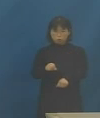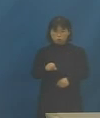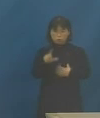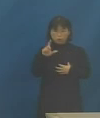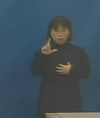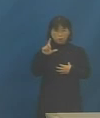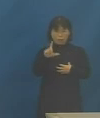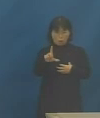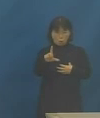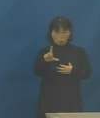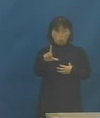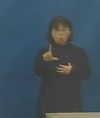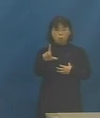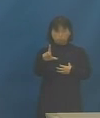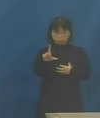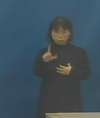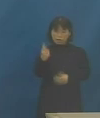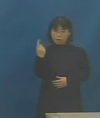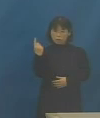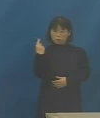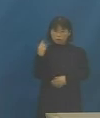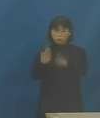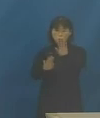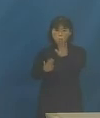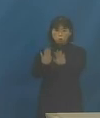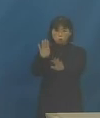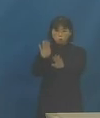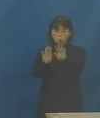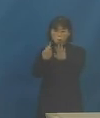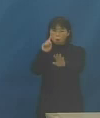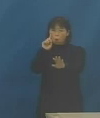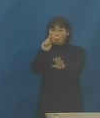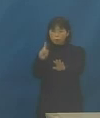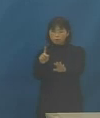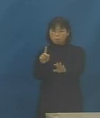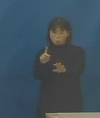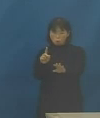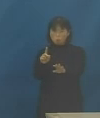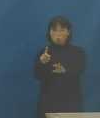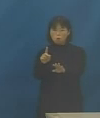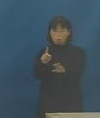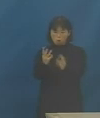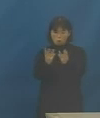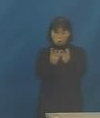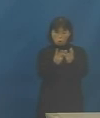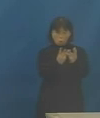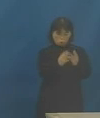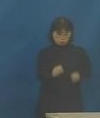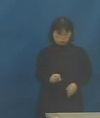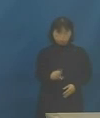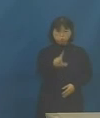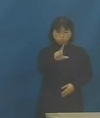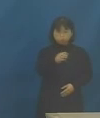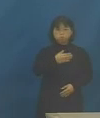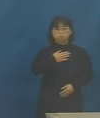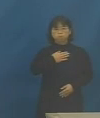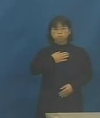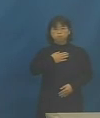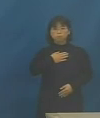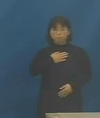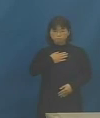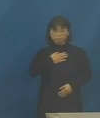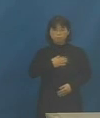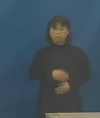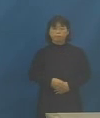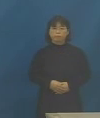です昨日の状況でもやはりその辺の数というものが多いということでござい